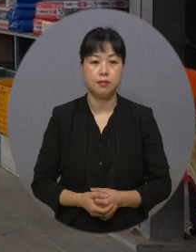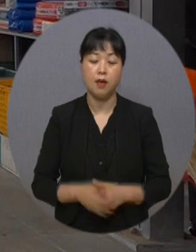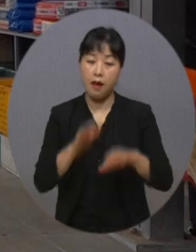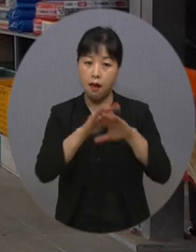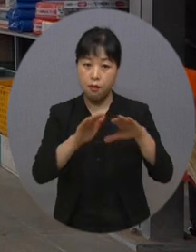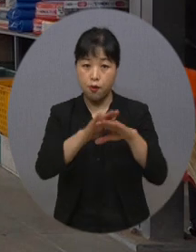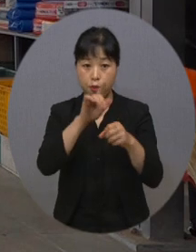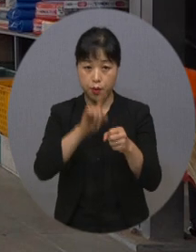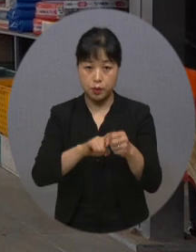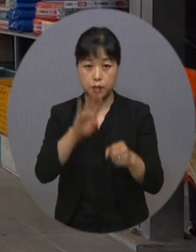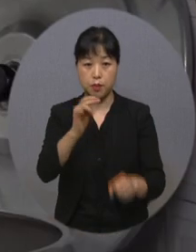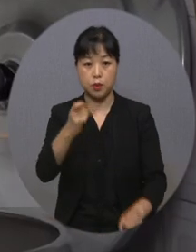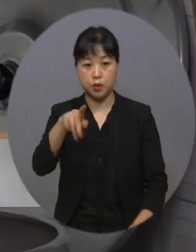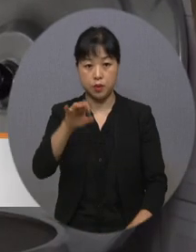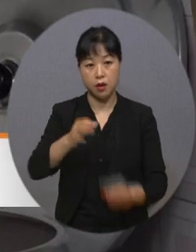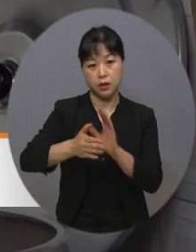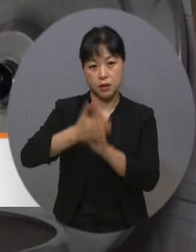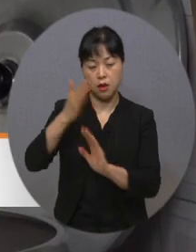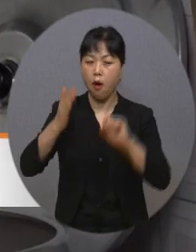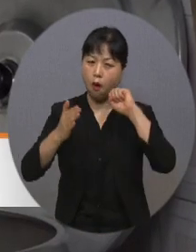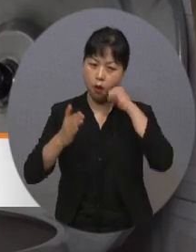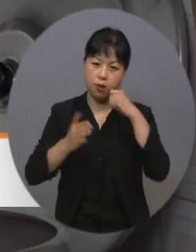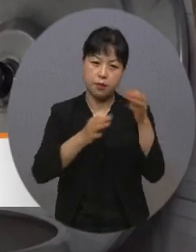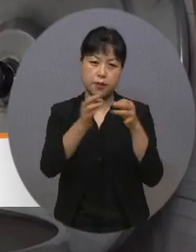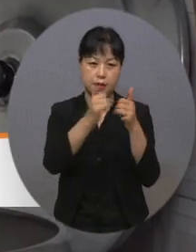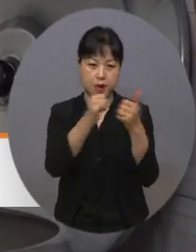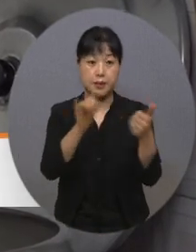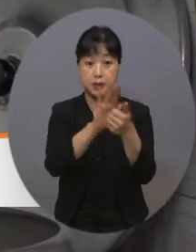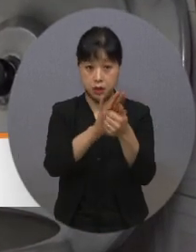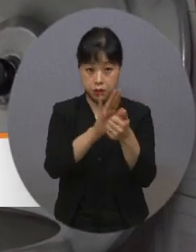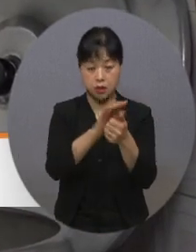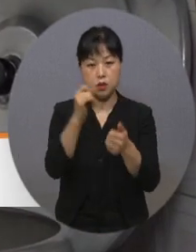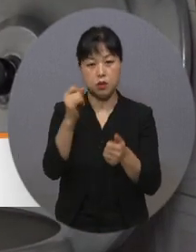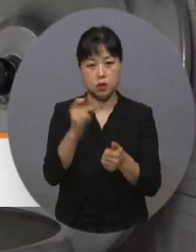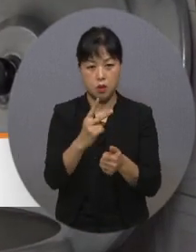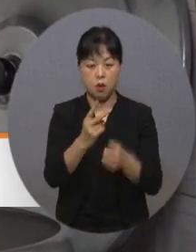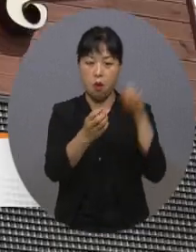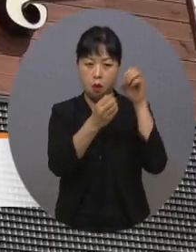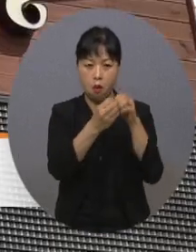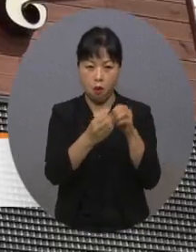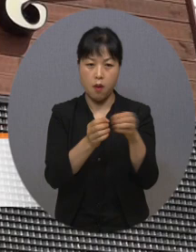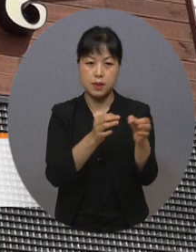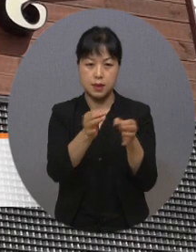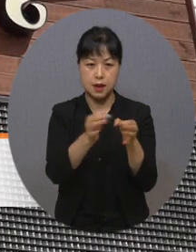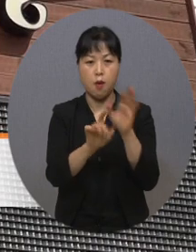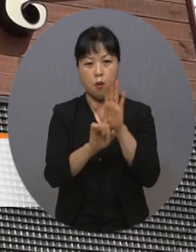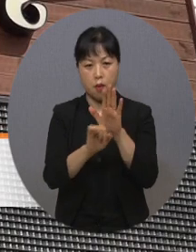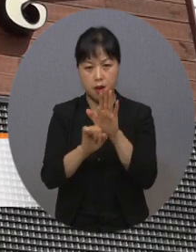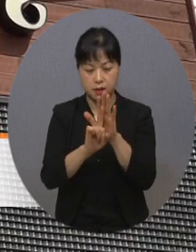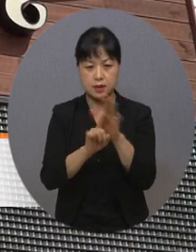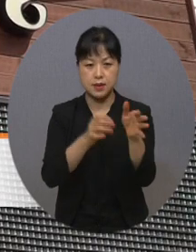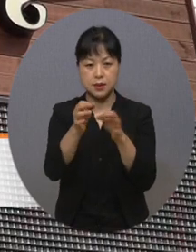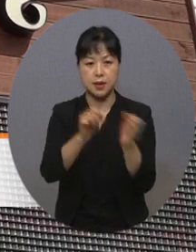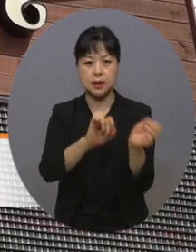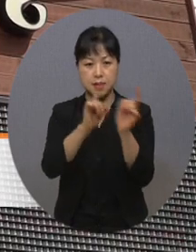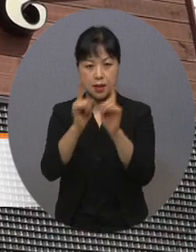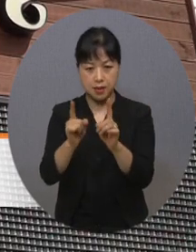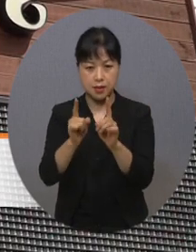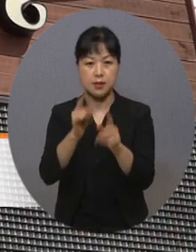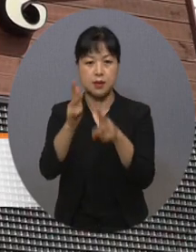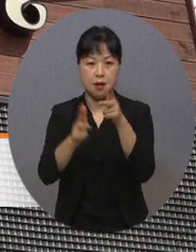해결하기 위해 보러 오시는 어려운 성인들을 지원하고 재래시장을 홍보하는 시정 살리기 프로그램을 기획하여